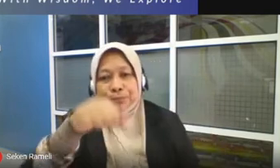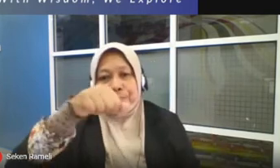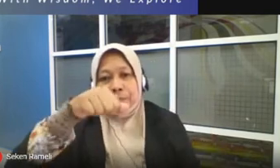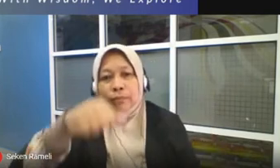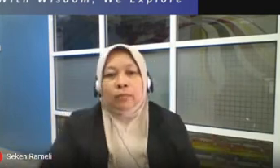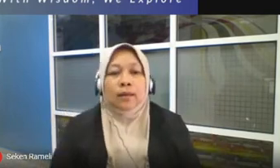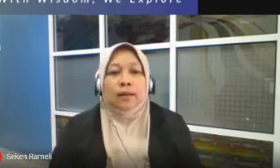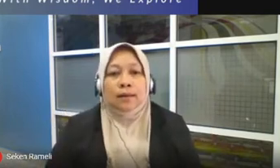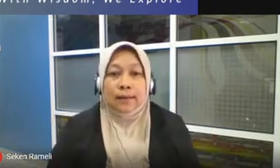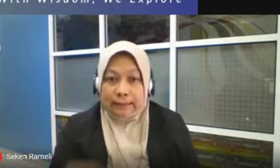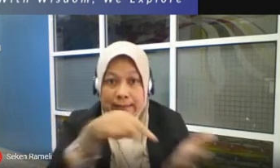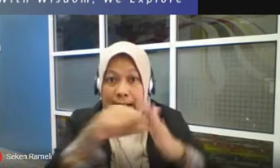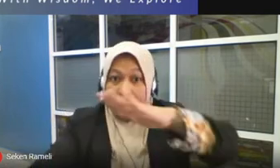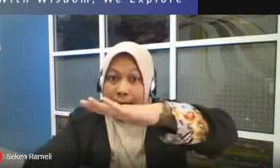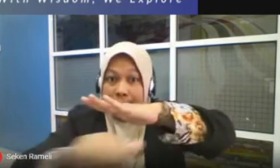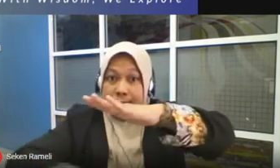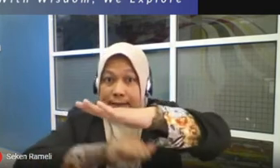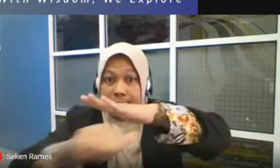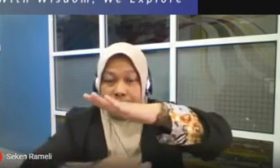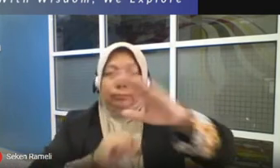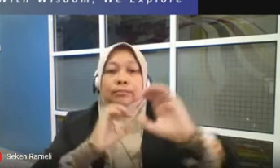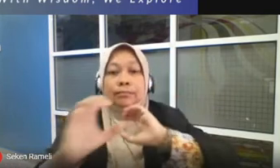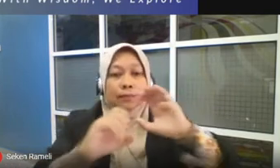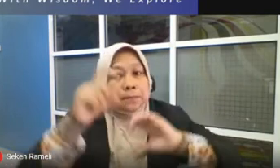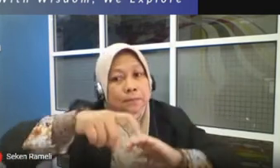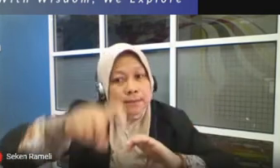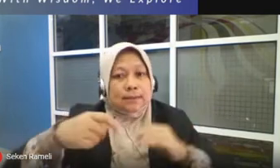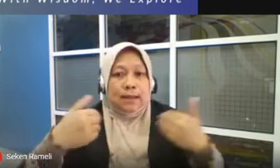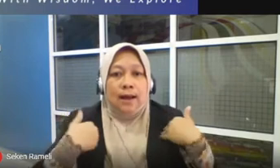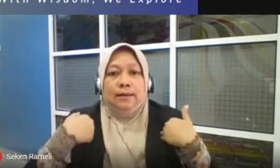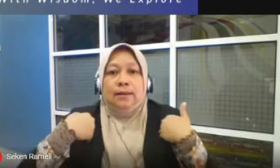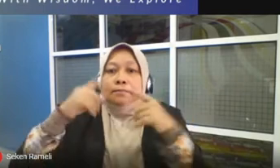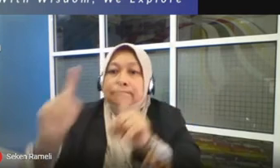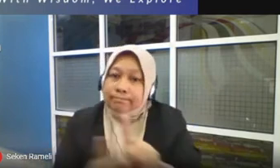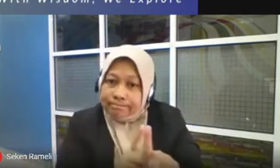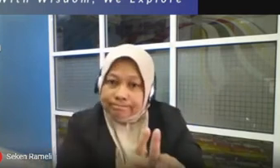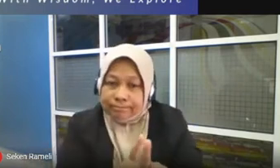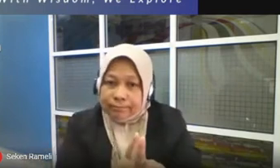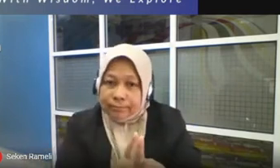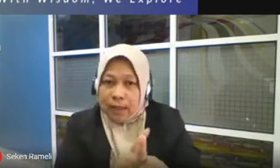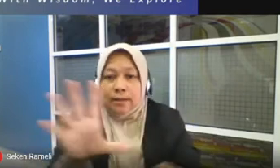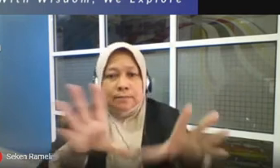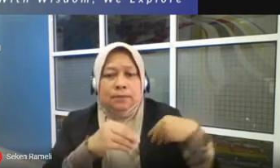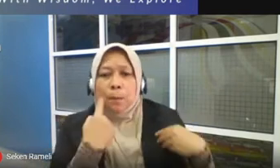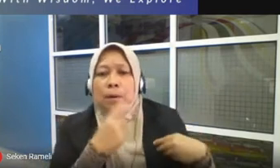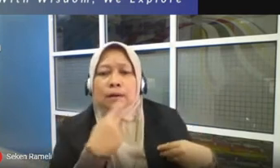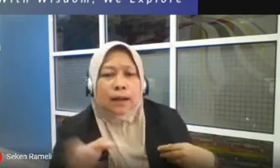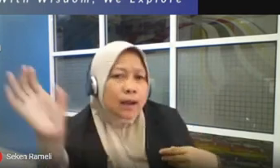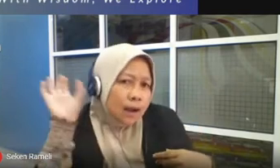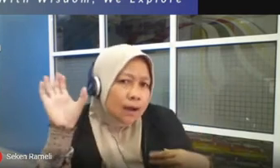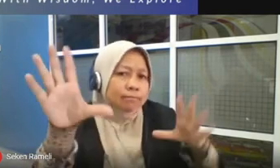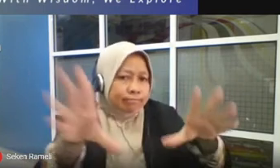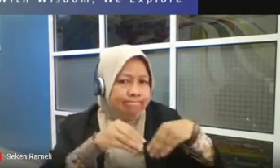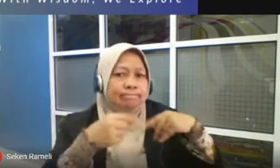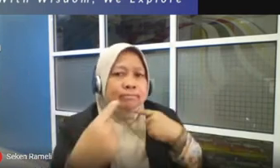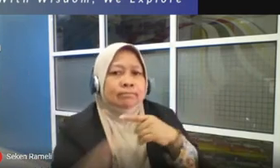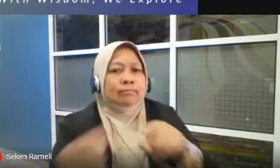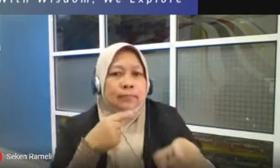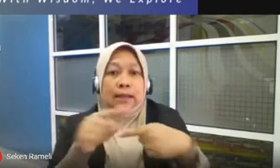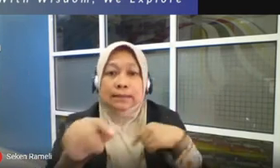Jadi ini adalah asas komunikasi yang mana perlu ada pengirim dan perlu ada penerima. Dalam kes ini, saya